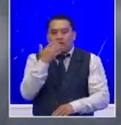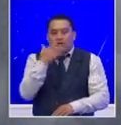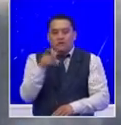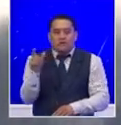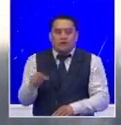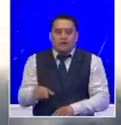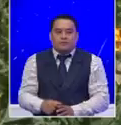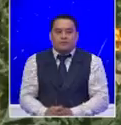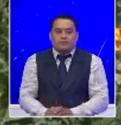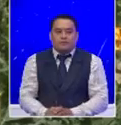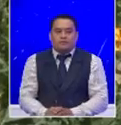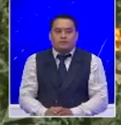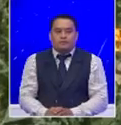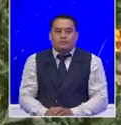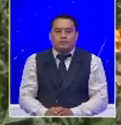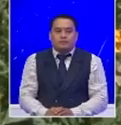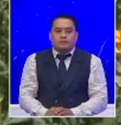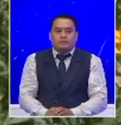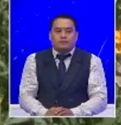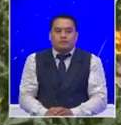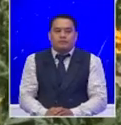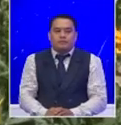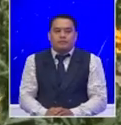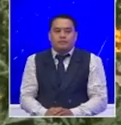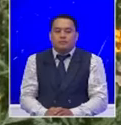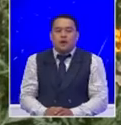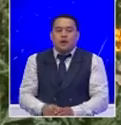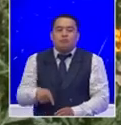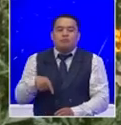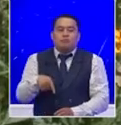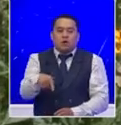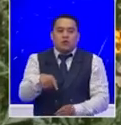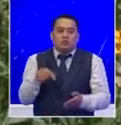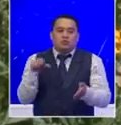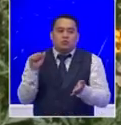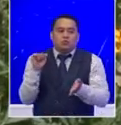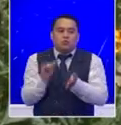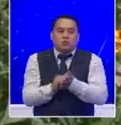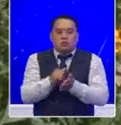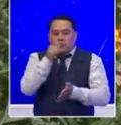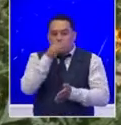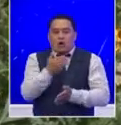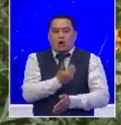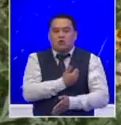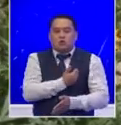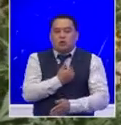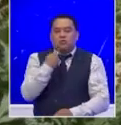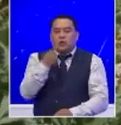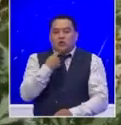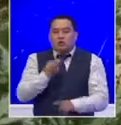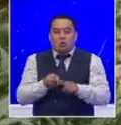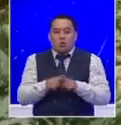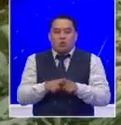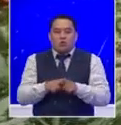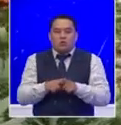человека. Палка застревает у меня и неправильно установлена. В дальнейшем хотелось бы, чтобы